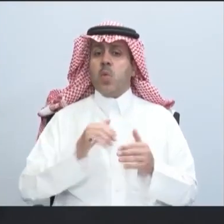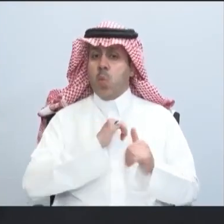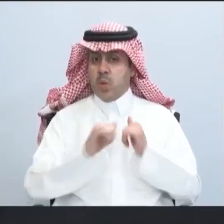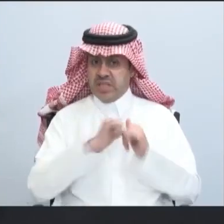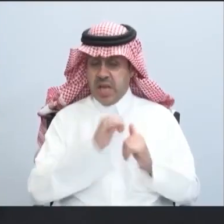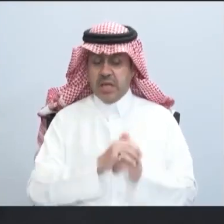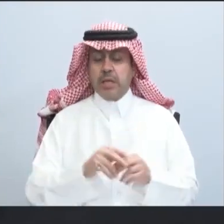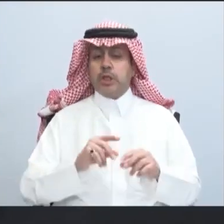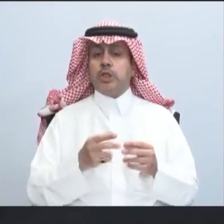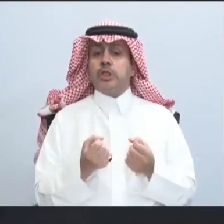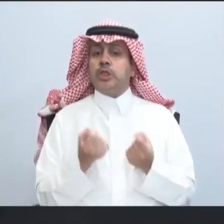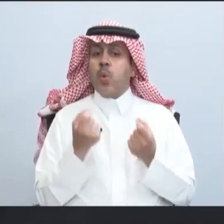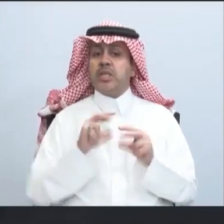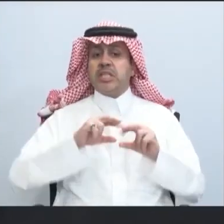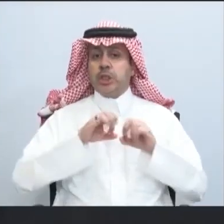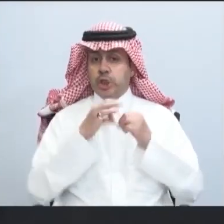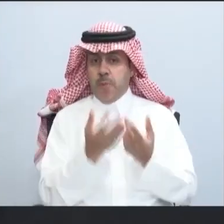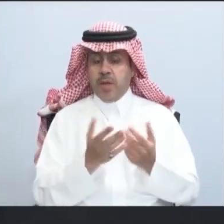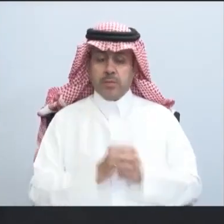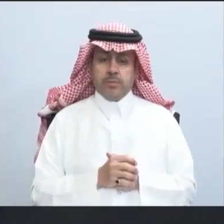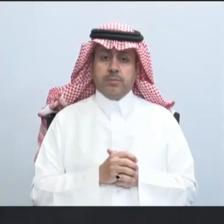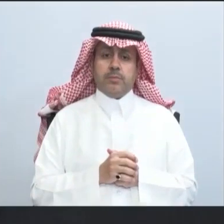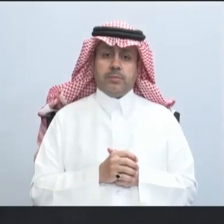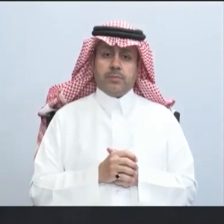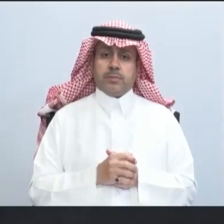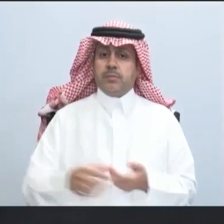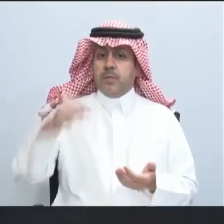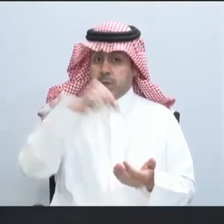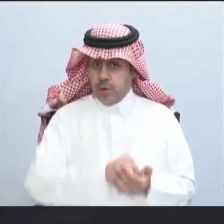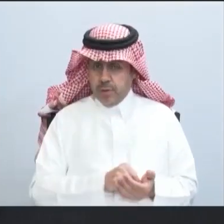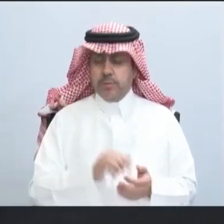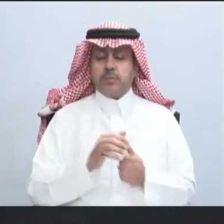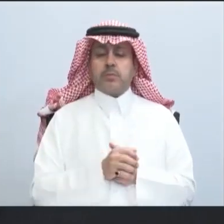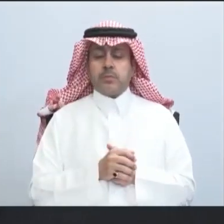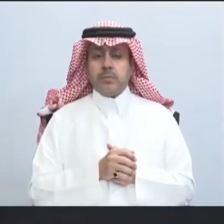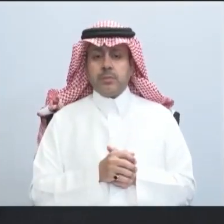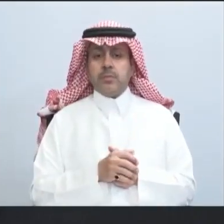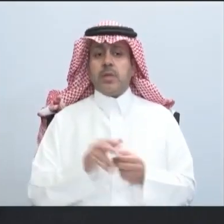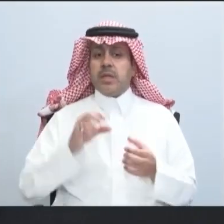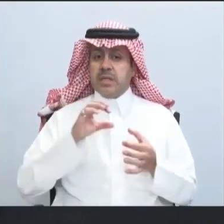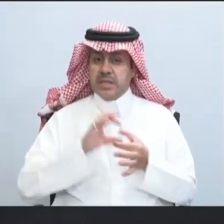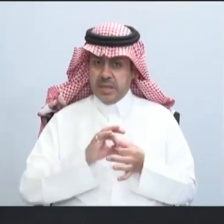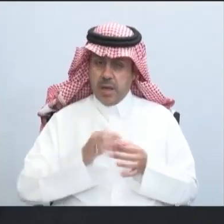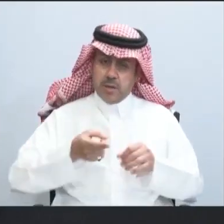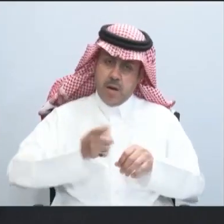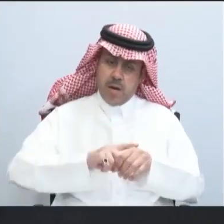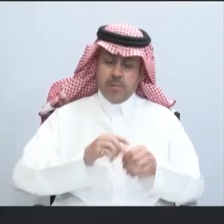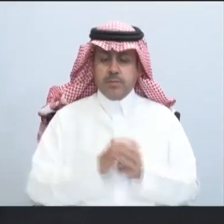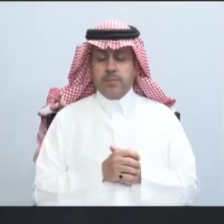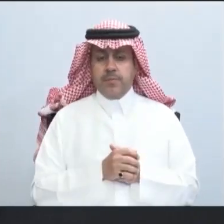التواصل الحديثه كل ذلك يدخل تحت التواصل وتحت صله الرحم